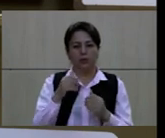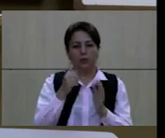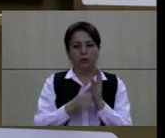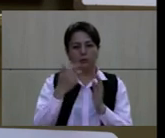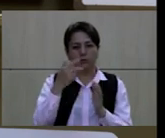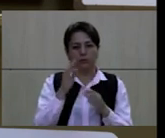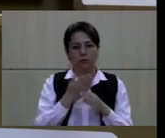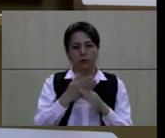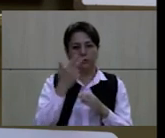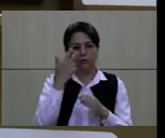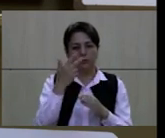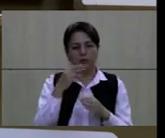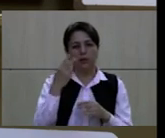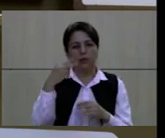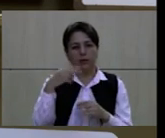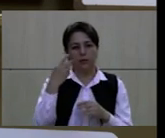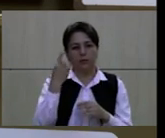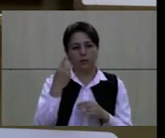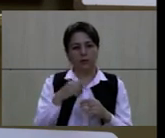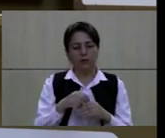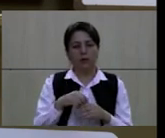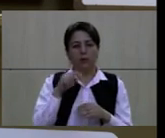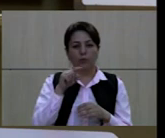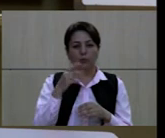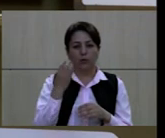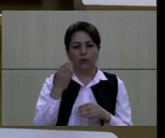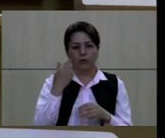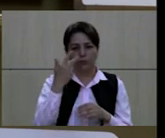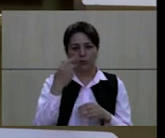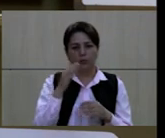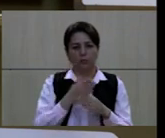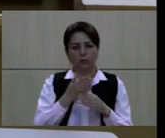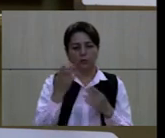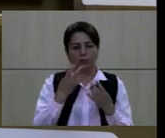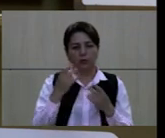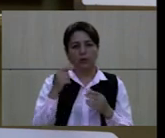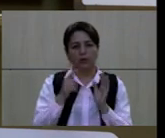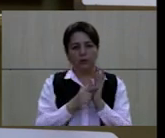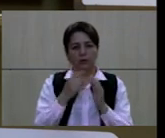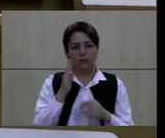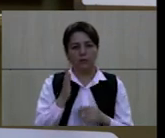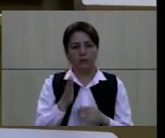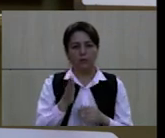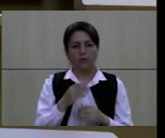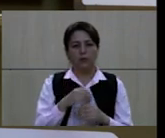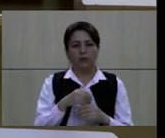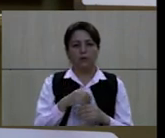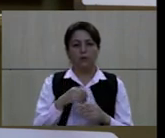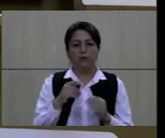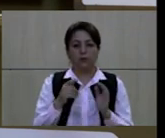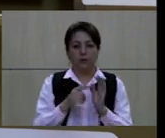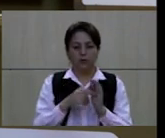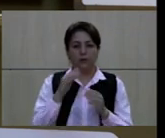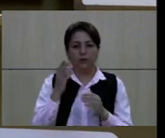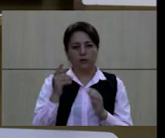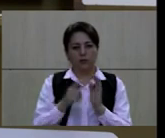ga bo'lamiz. 21. Uni yana 3 ga bo'lamiz. 7. Uni 7 ga